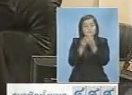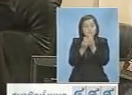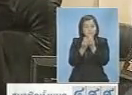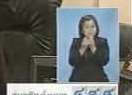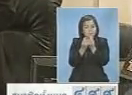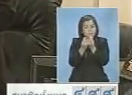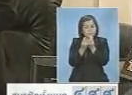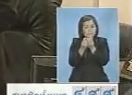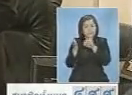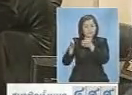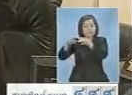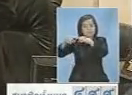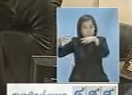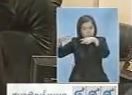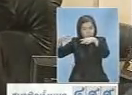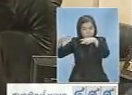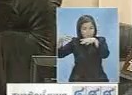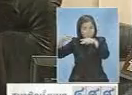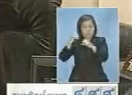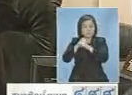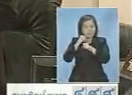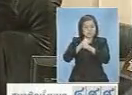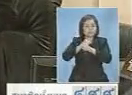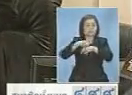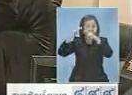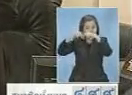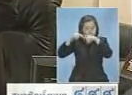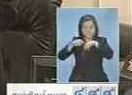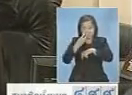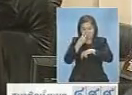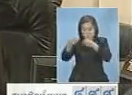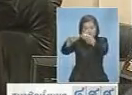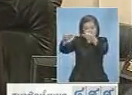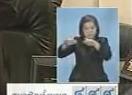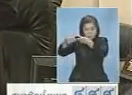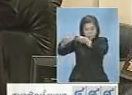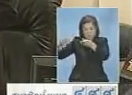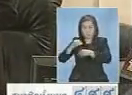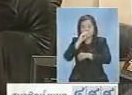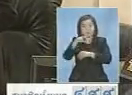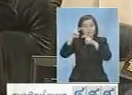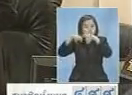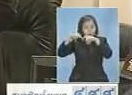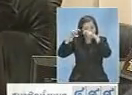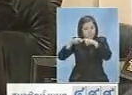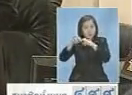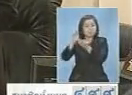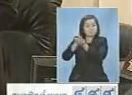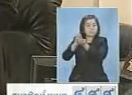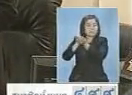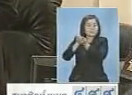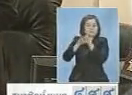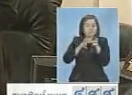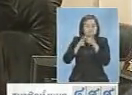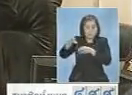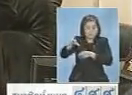านนั้นเนี่ยที่มีผลงานผมกำลังบอกท่านว่าผลงานวิจัยบางผลงานที่ต้องขึ้นหิ้งเพราะไม่สามาร